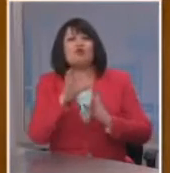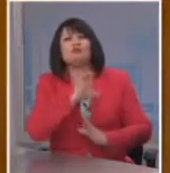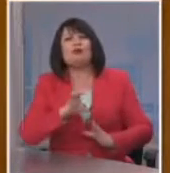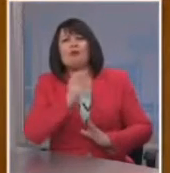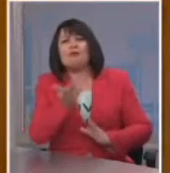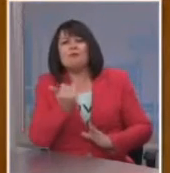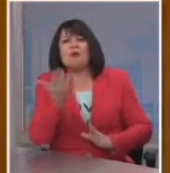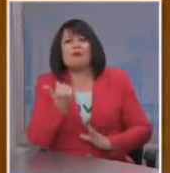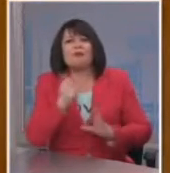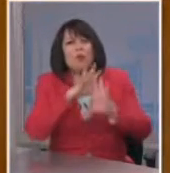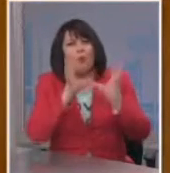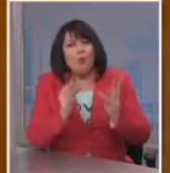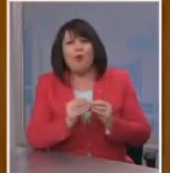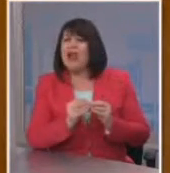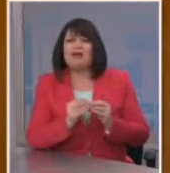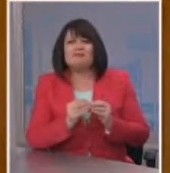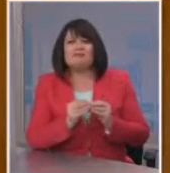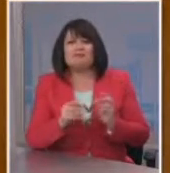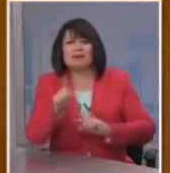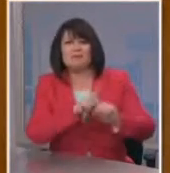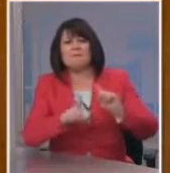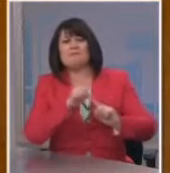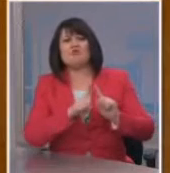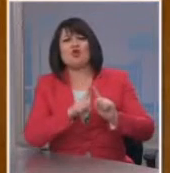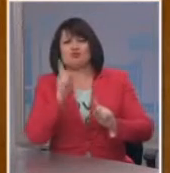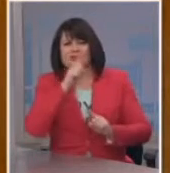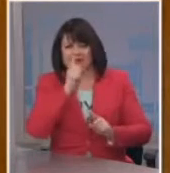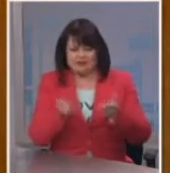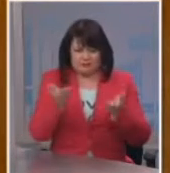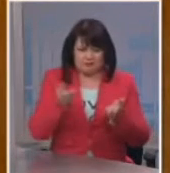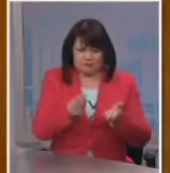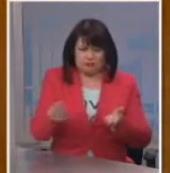Ελλάδα. Όλα είναι ένα θέμα ποιος είναι περισσότερος ψεύτης από τον άλλον.